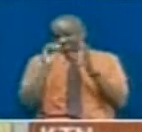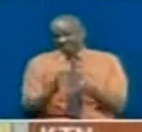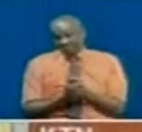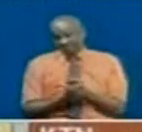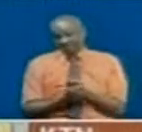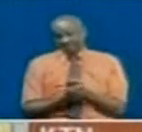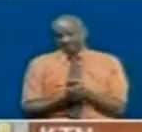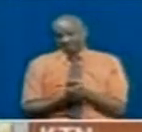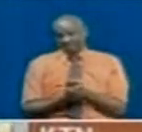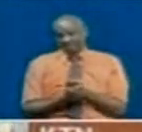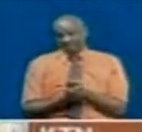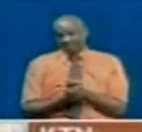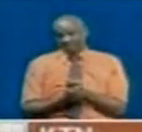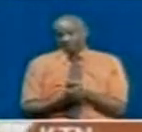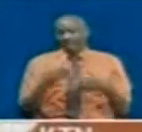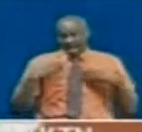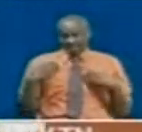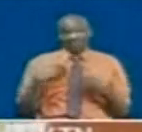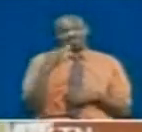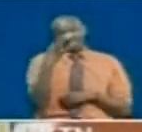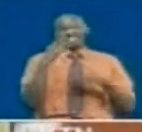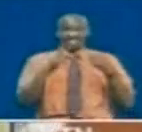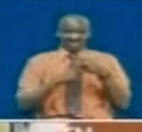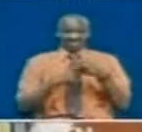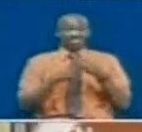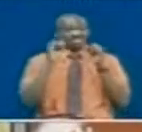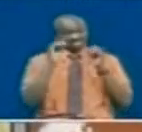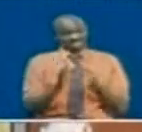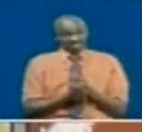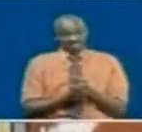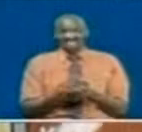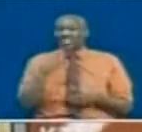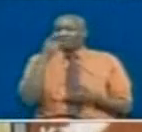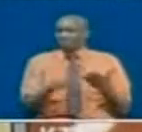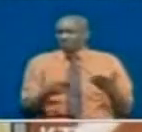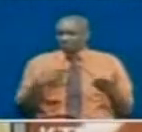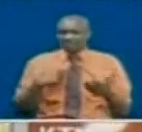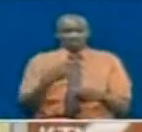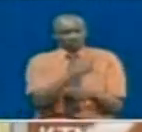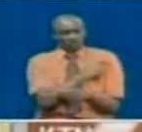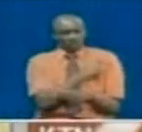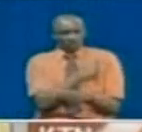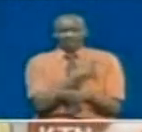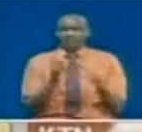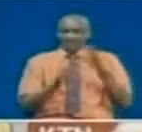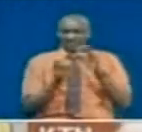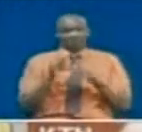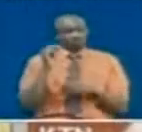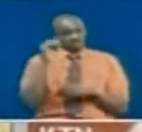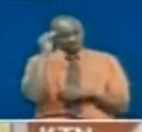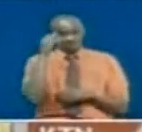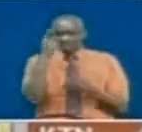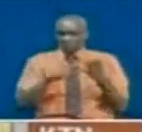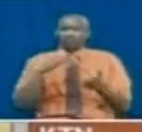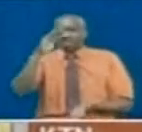Wale tunao ni 36. Kuhusu mapendekezo ya jopo kazi la Daktari Kilemi Mwiria kuwa serikali punguze